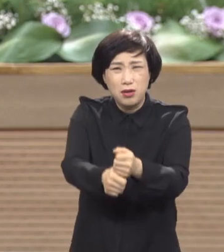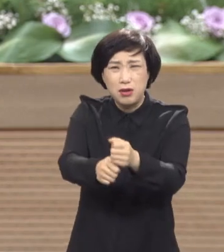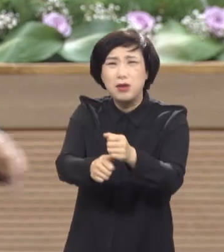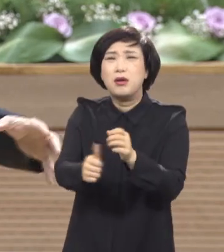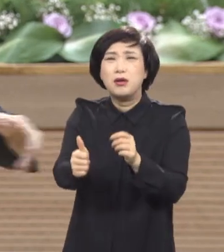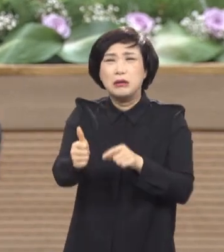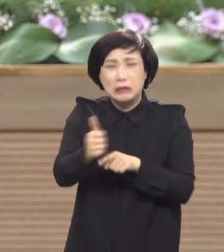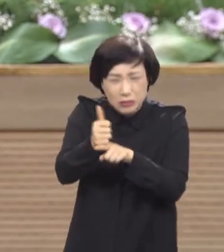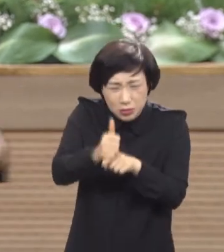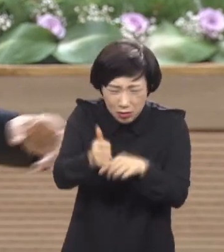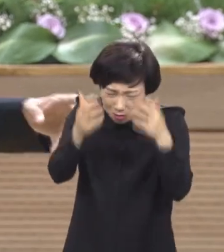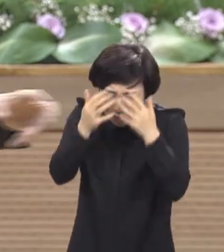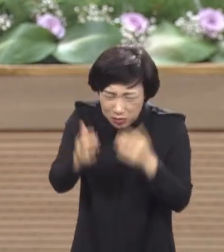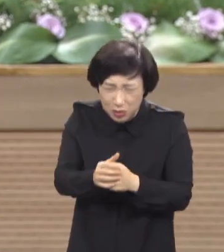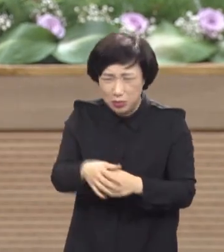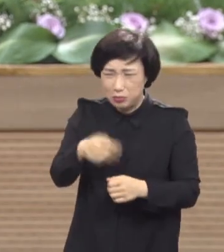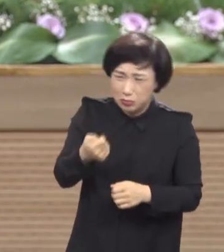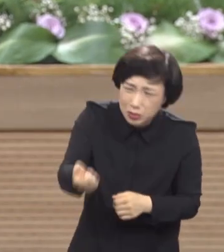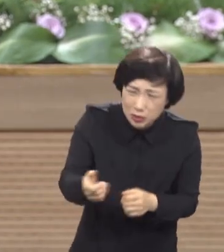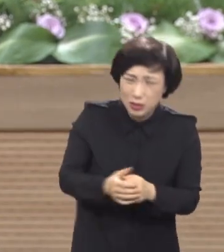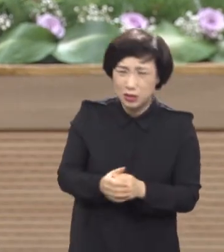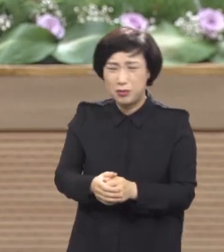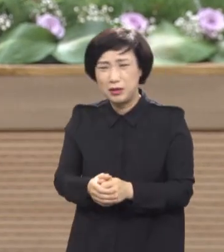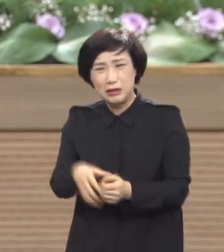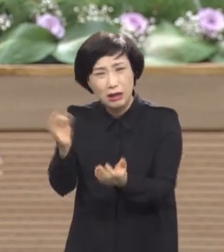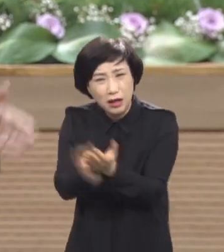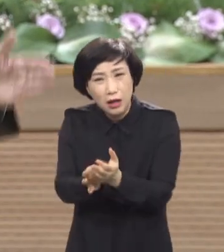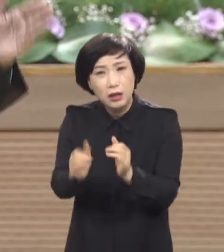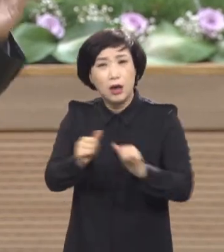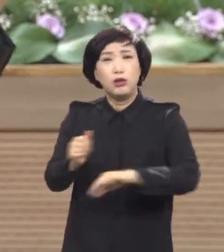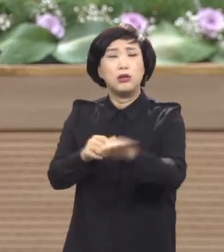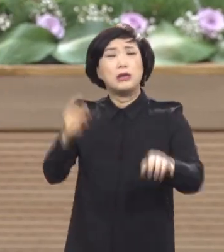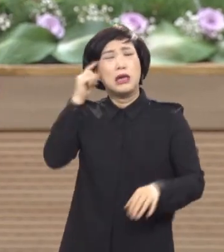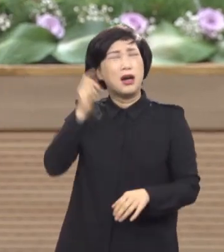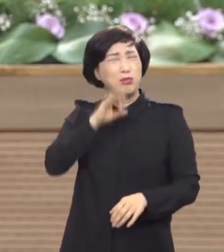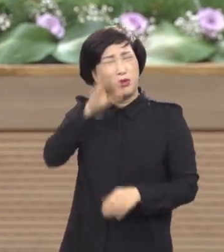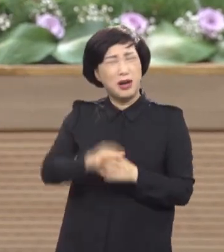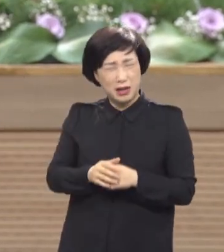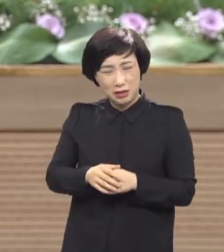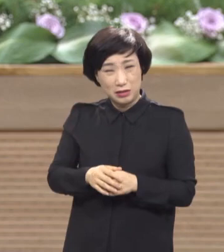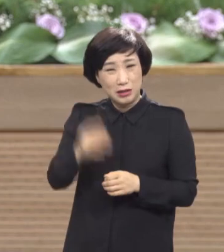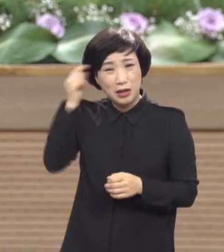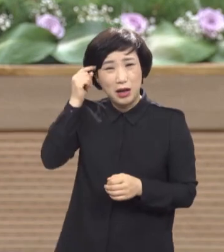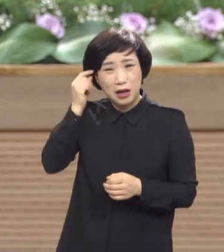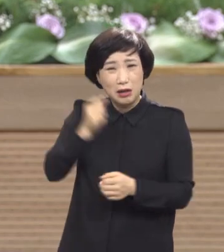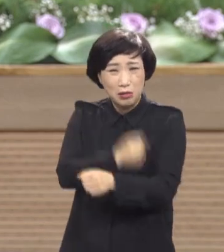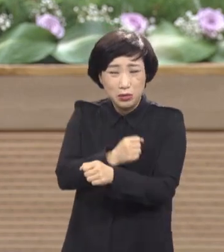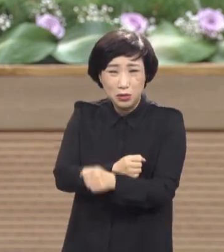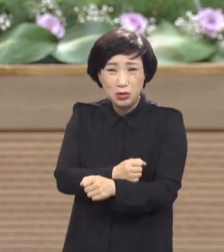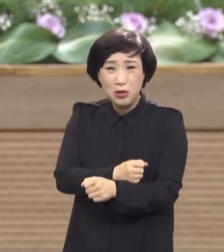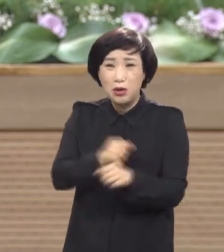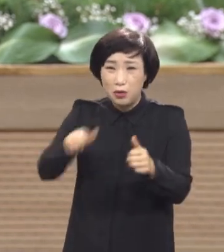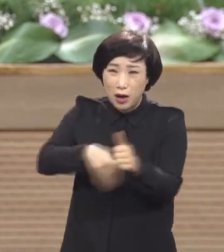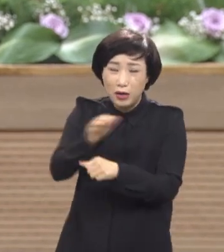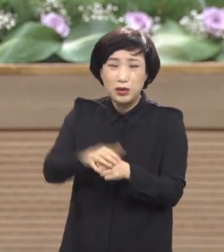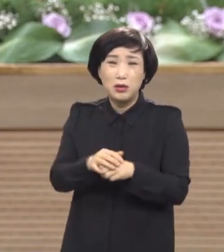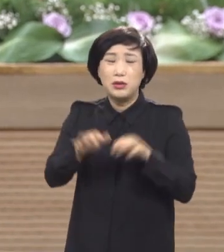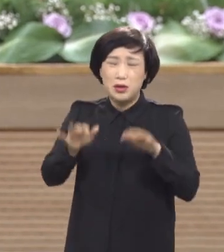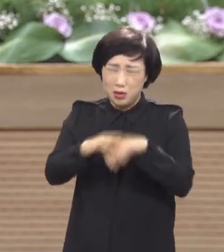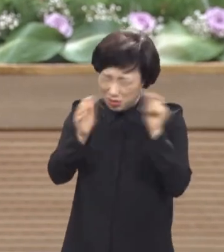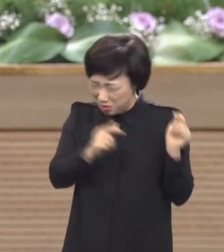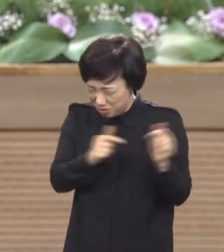인간이 상상할 수 없는 정신적 고통 환경적 고통, 현실적 고통